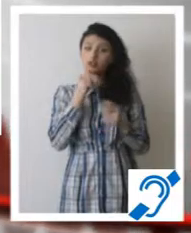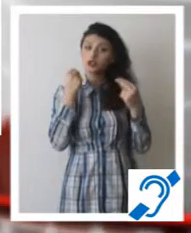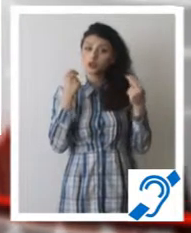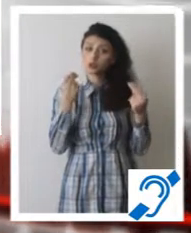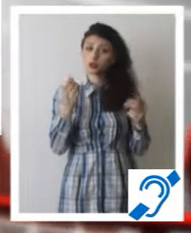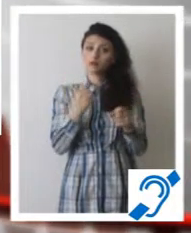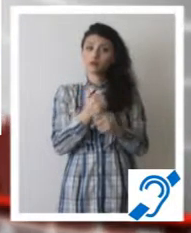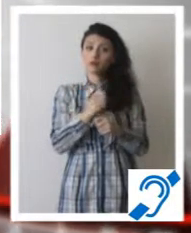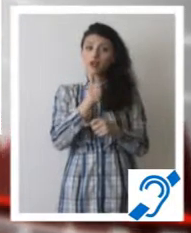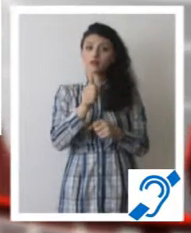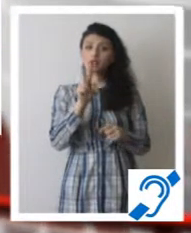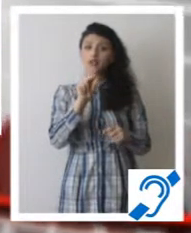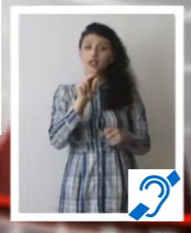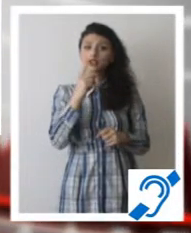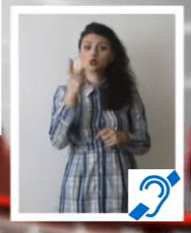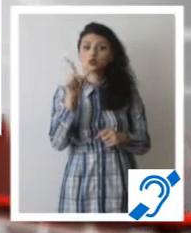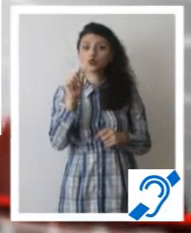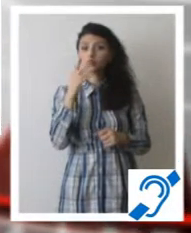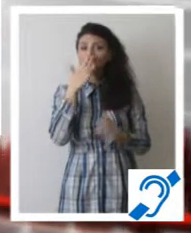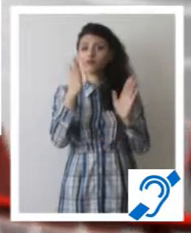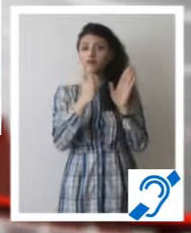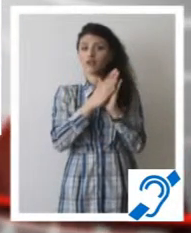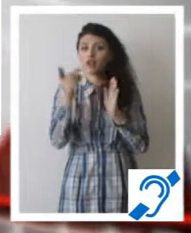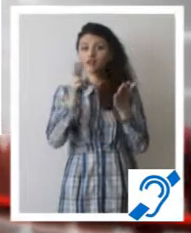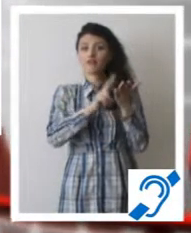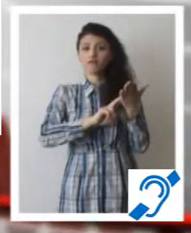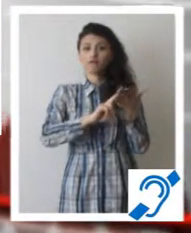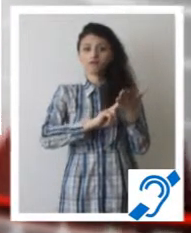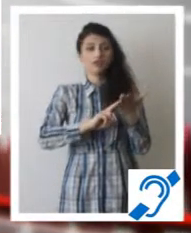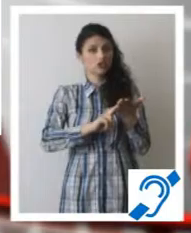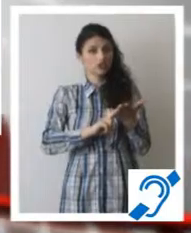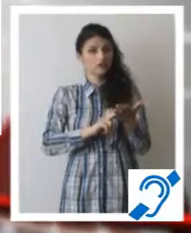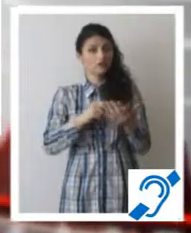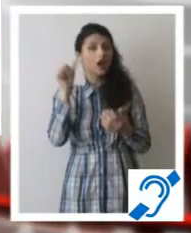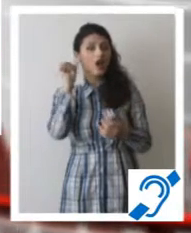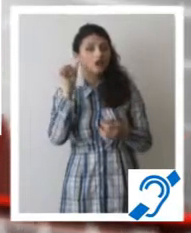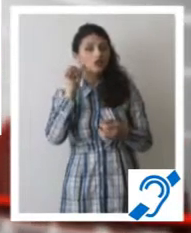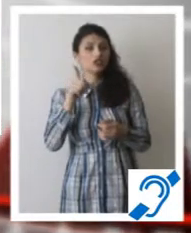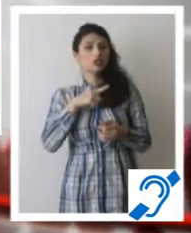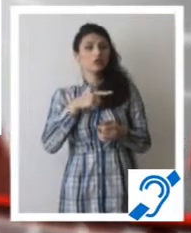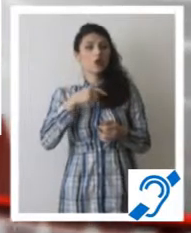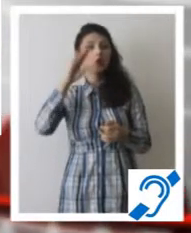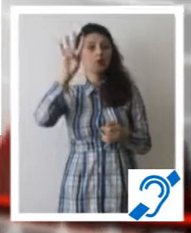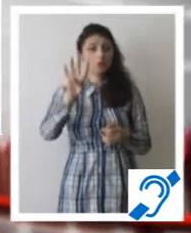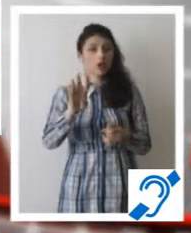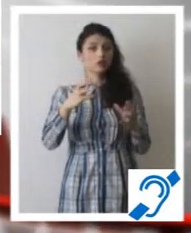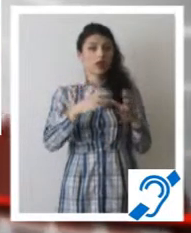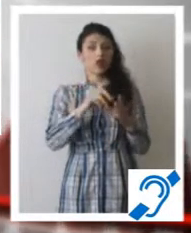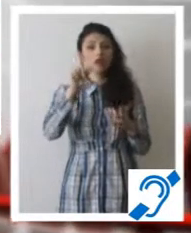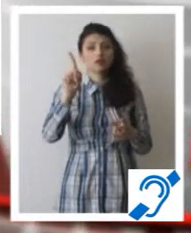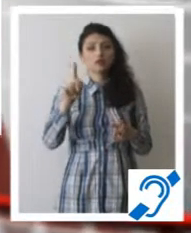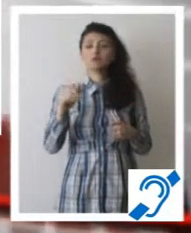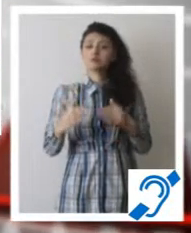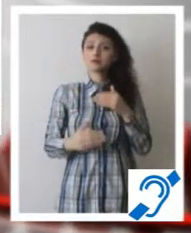bună, impunându-se clar cu 31-20 în fața Chimiei Ritmicu Vâlcea. Argeșencele se află pe locul 4 în seria D, cu